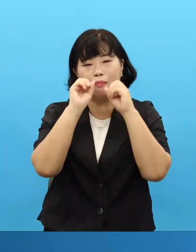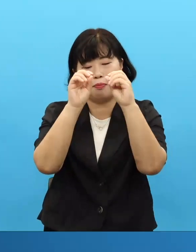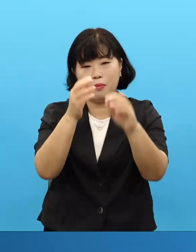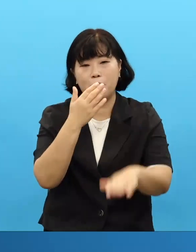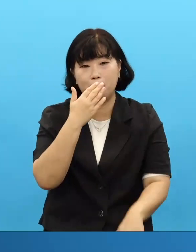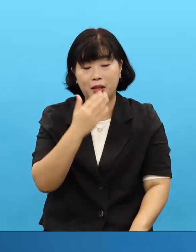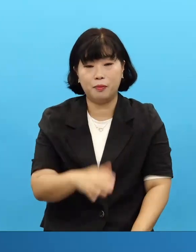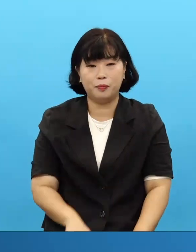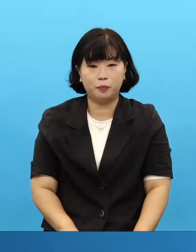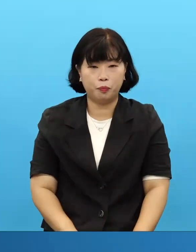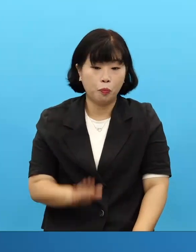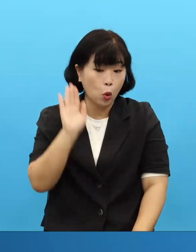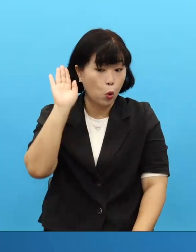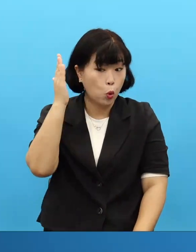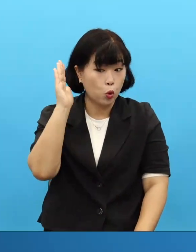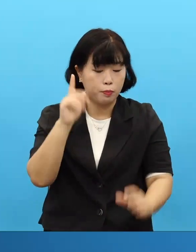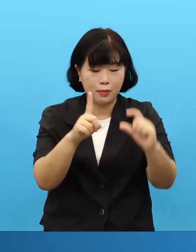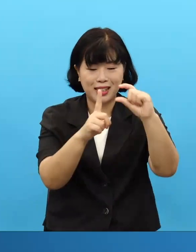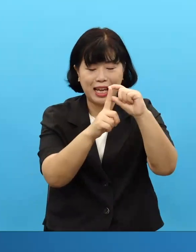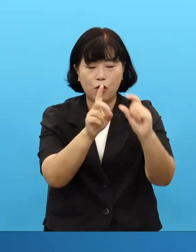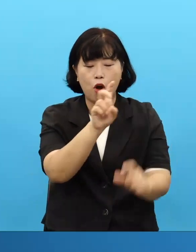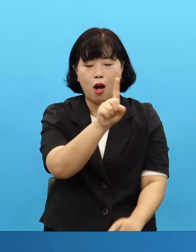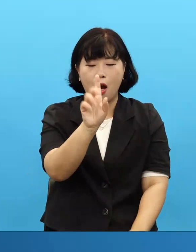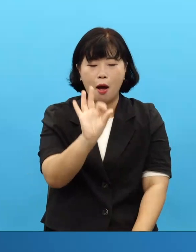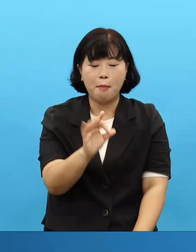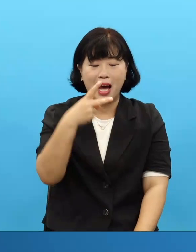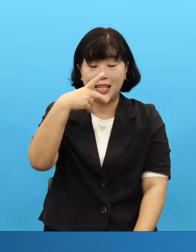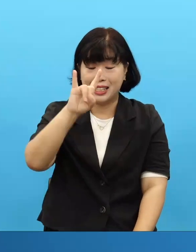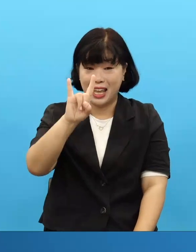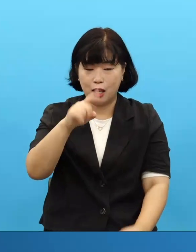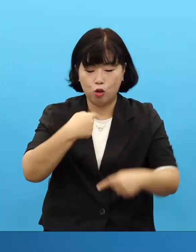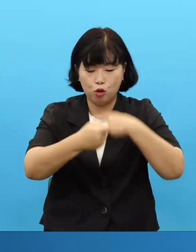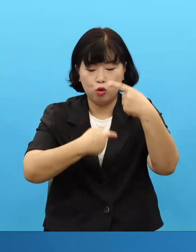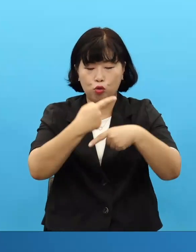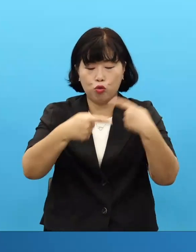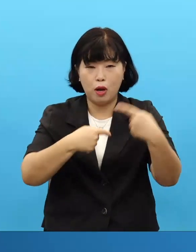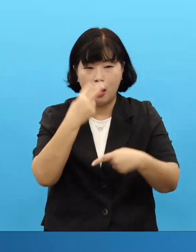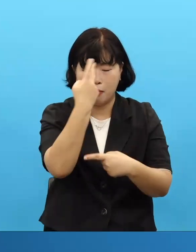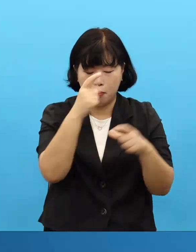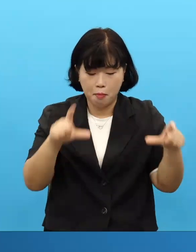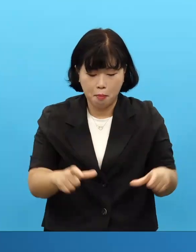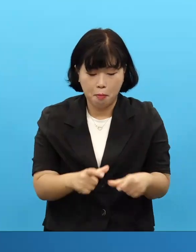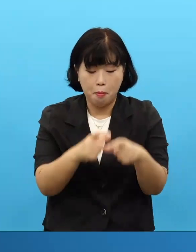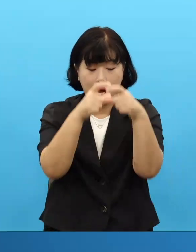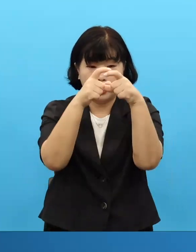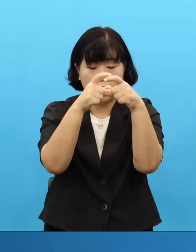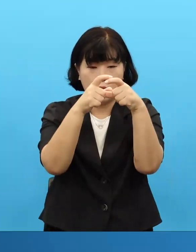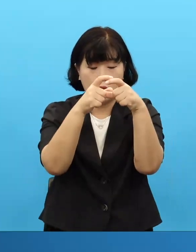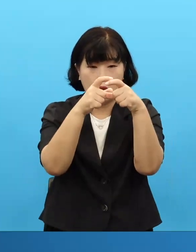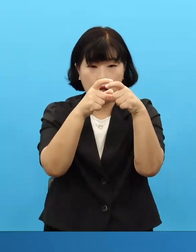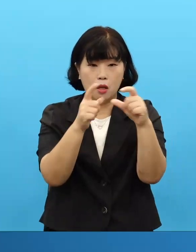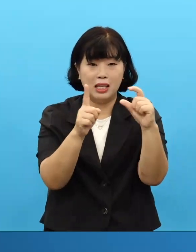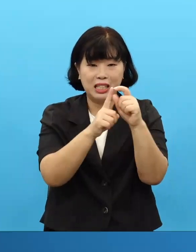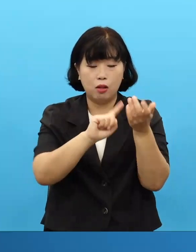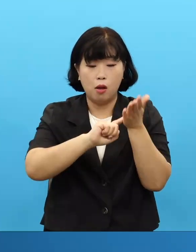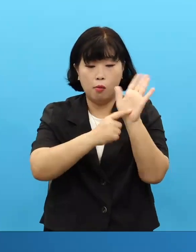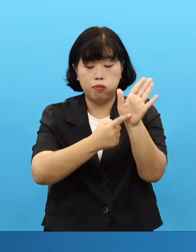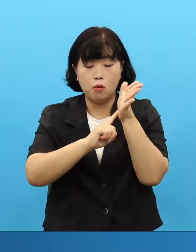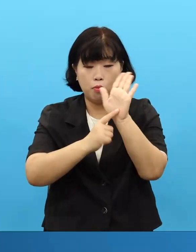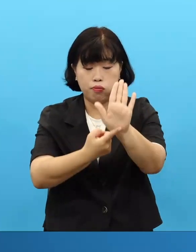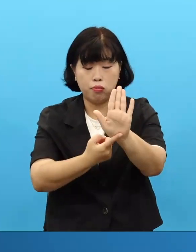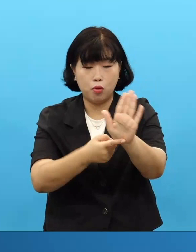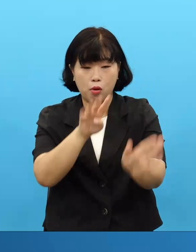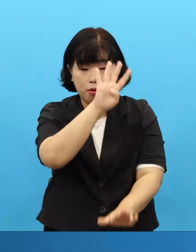you don't understand what this word means, then you cannot understand the content of 24 hours. 그래서 이삼일 센터에서는 그냥 전도하지 않겠다는 겁니다.